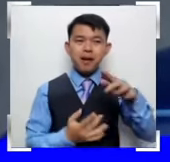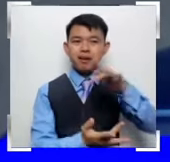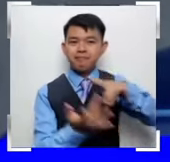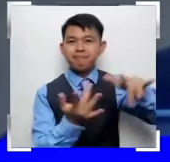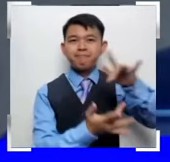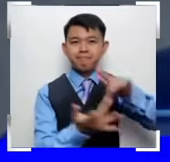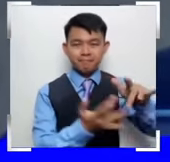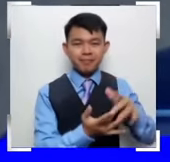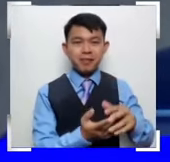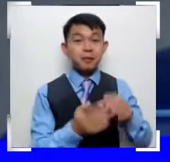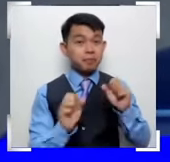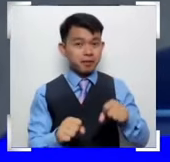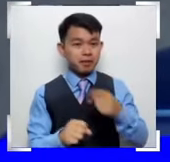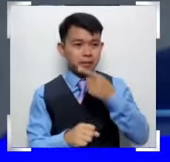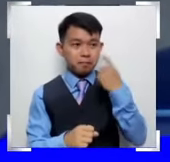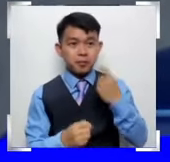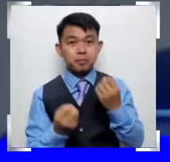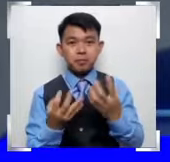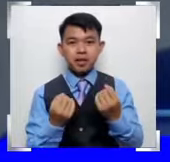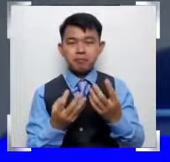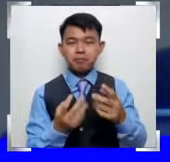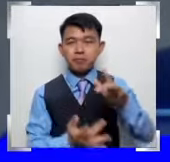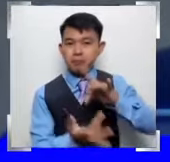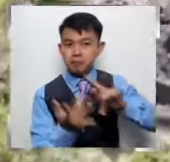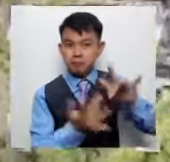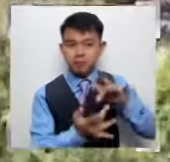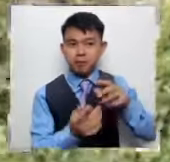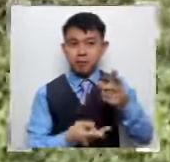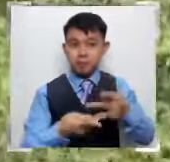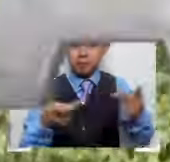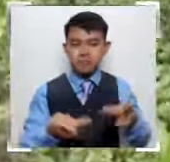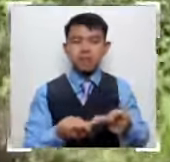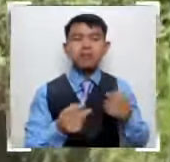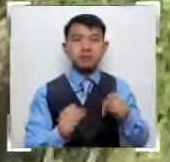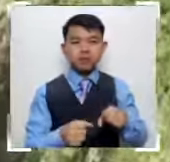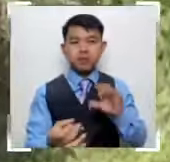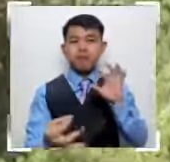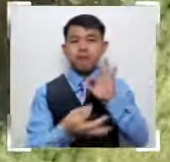din sa tag-init. Ating saksihan!